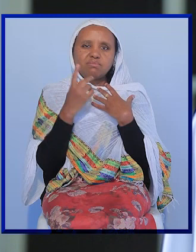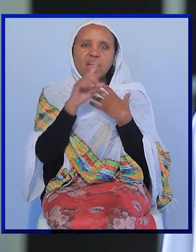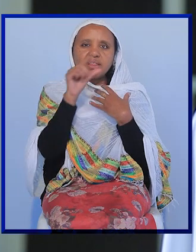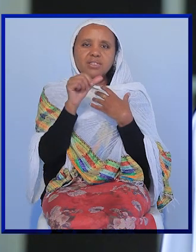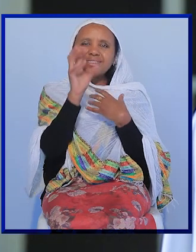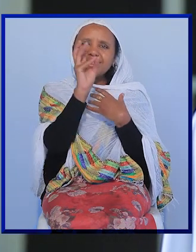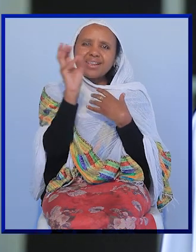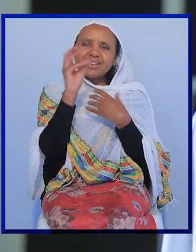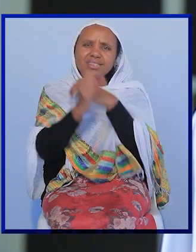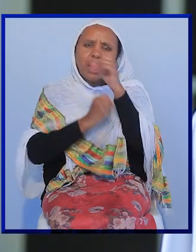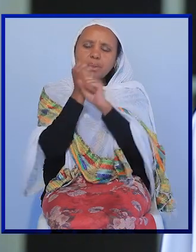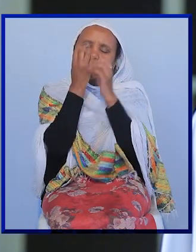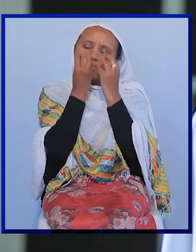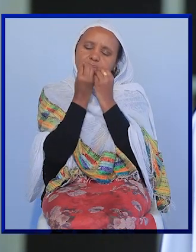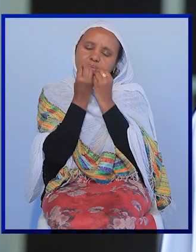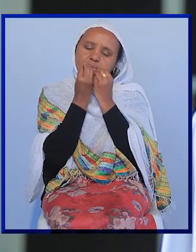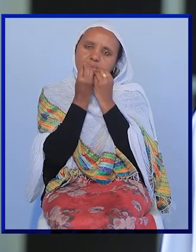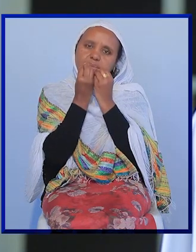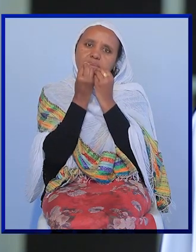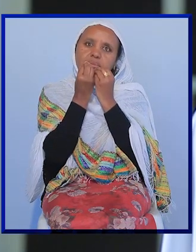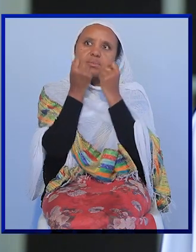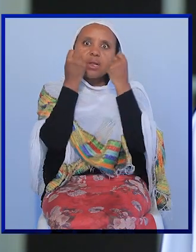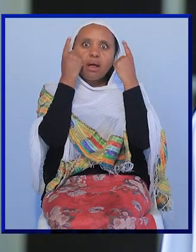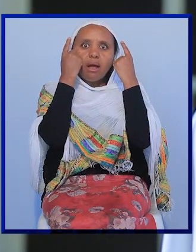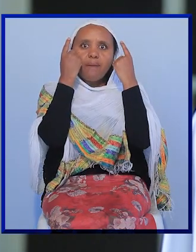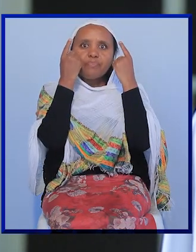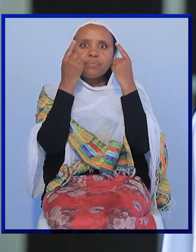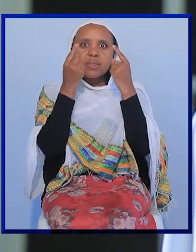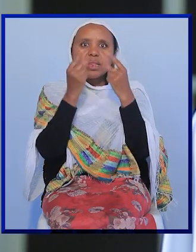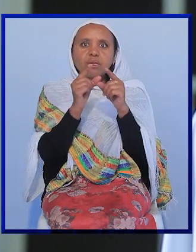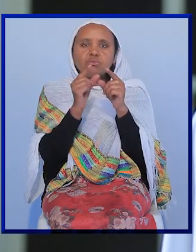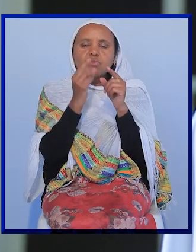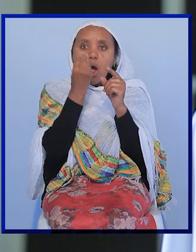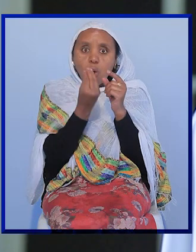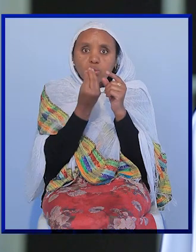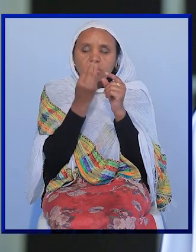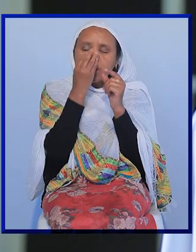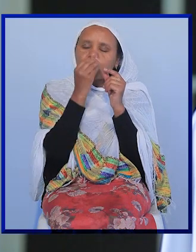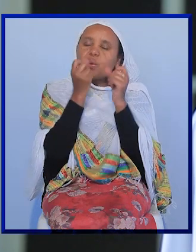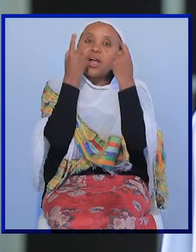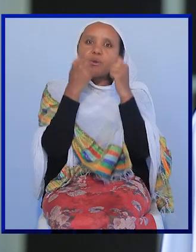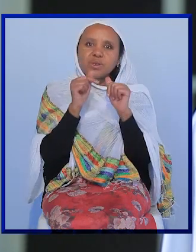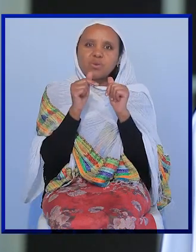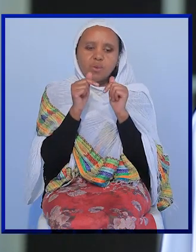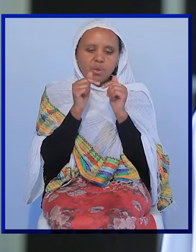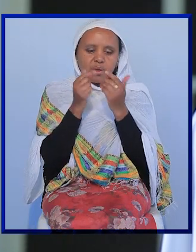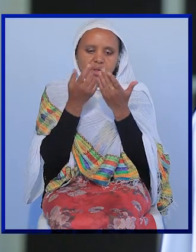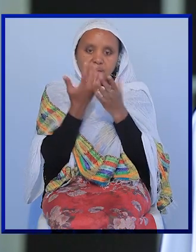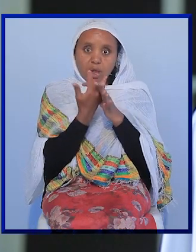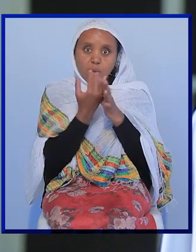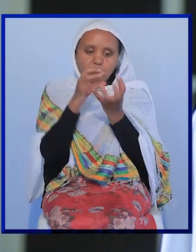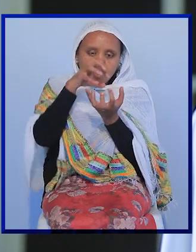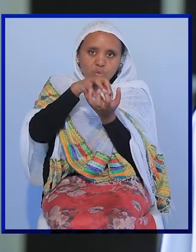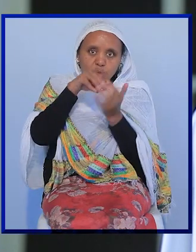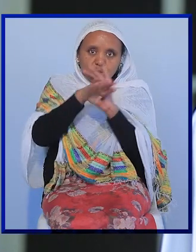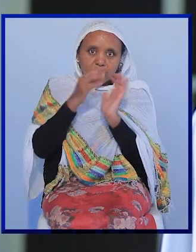አልቆይበትም። 66 ዓመት 66 ዓመት ተኝቶ ሲነሳ እሱ ናፕ ወስዶ የተነሳ ነው የመሰለው። ቅጠሏ በሙዳ እያደረጋት ቅጠል